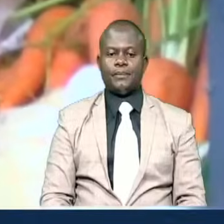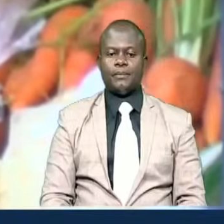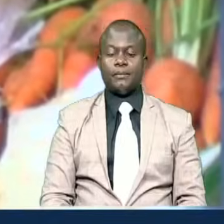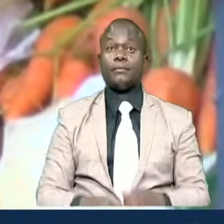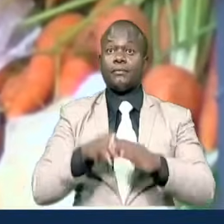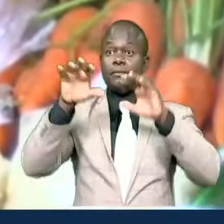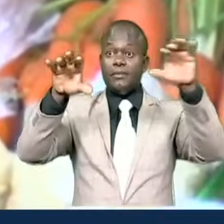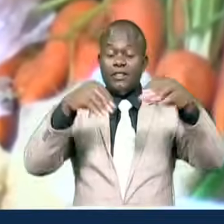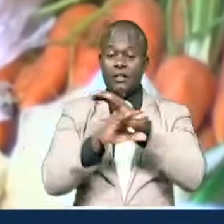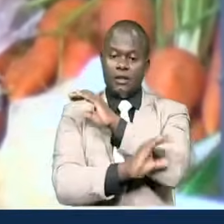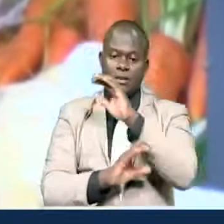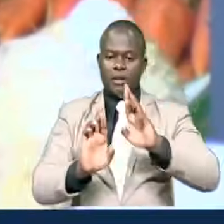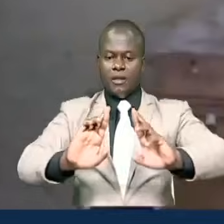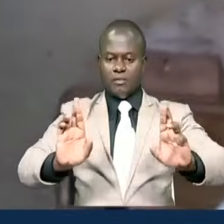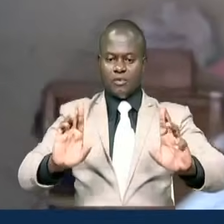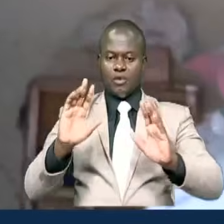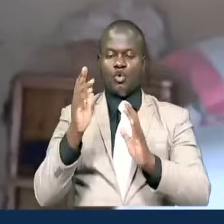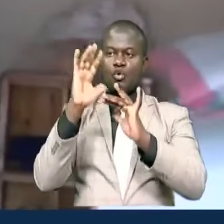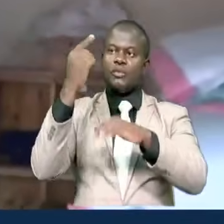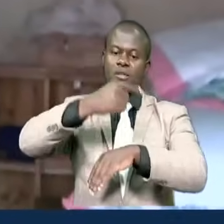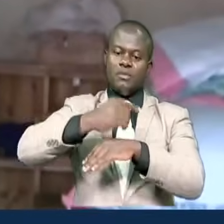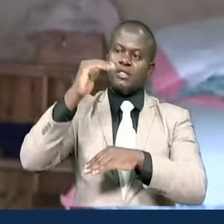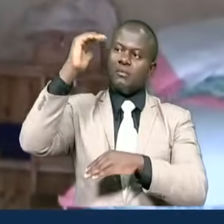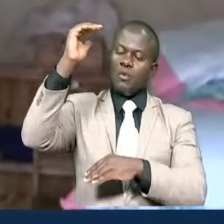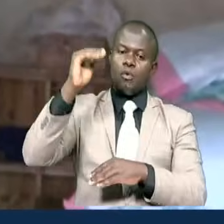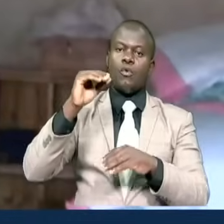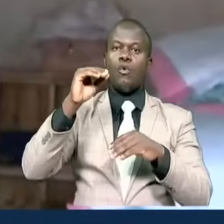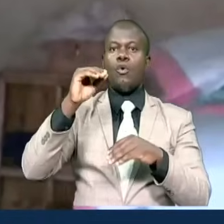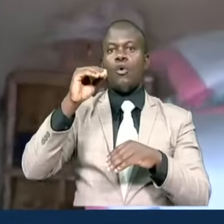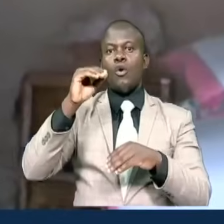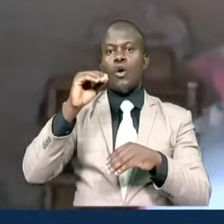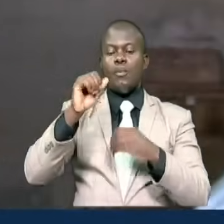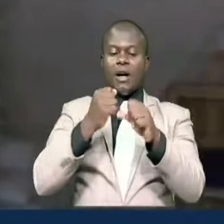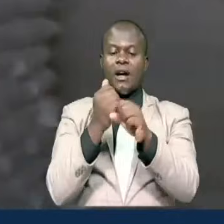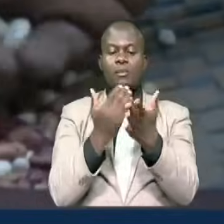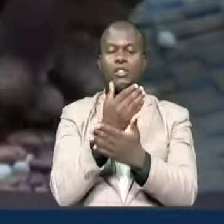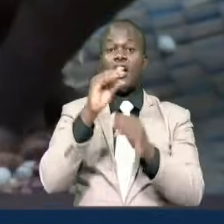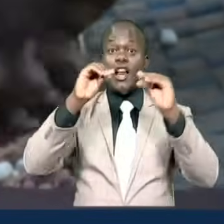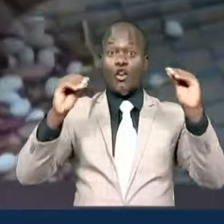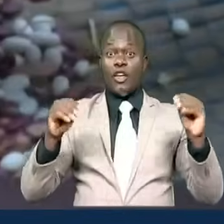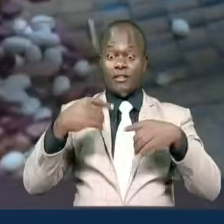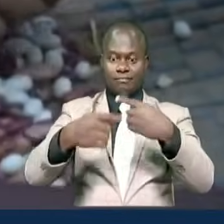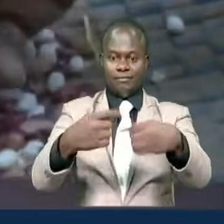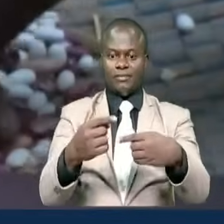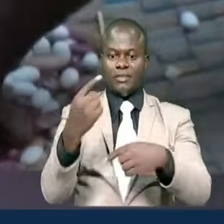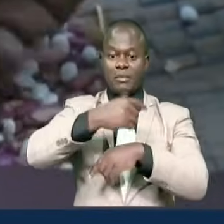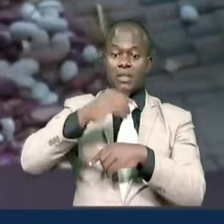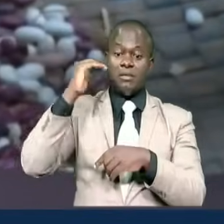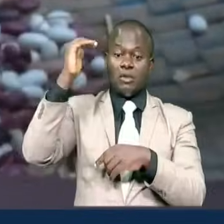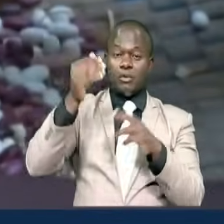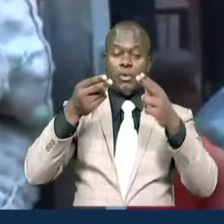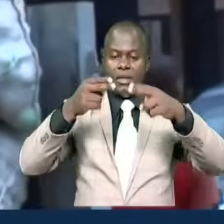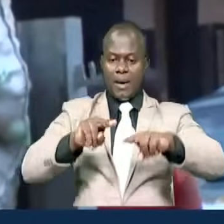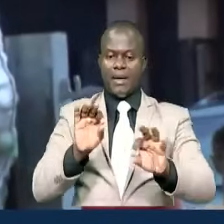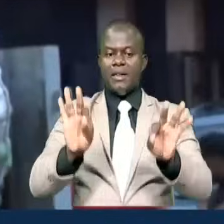Hirya no hino mu gihugu imyiteguro yo kwizihiza iminsi mikuru ya Noheri n'ubunani irarimbanyije abaturage bavuga ko kuba iminsi mikuru ibaye